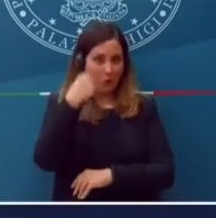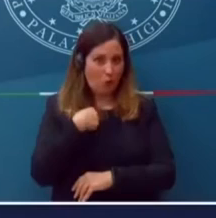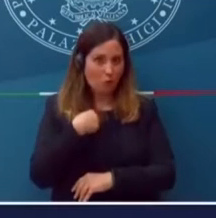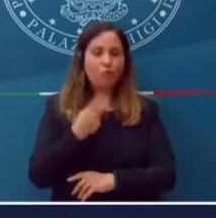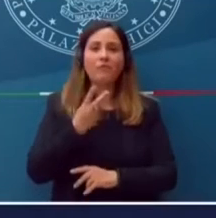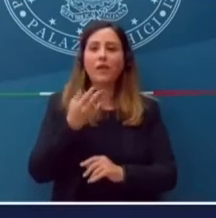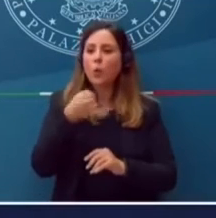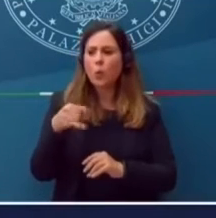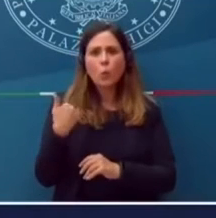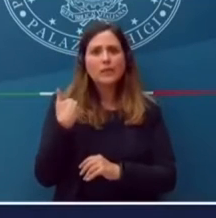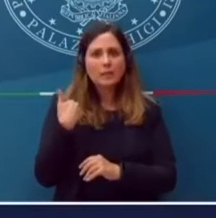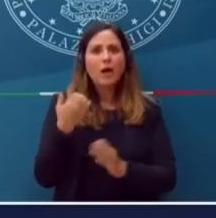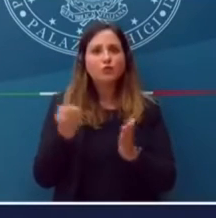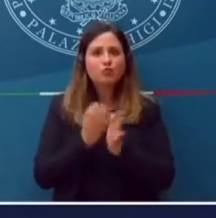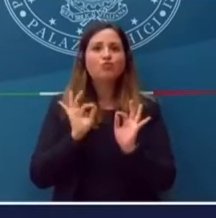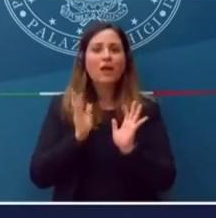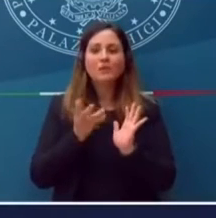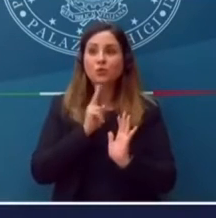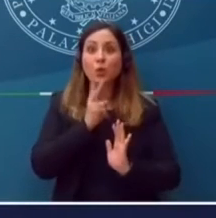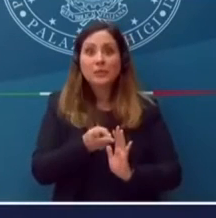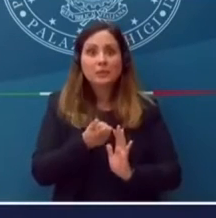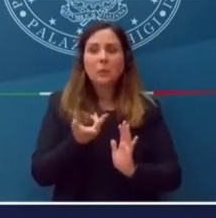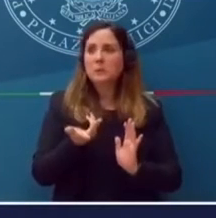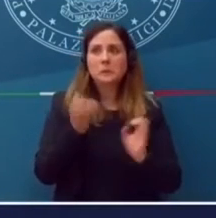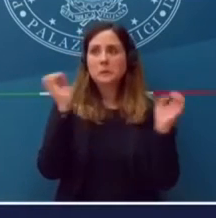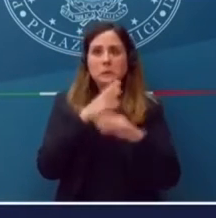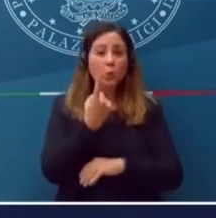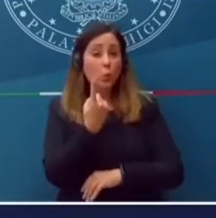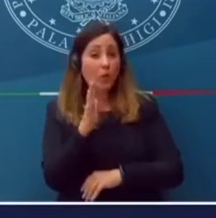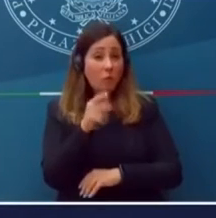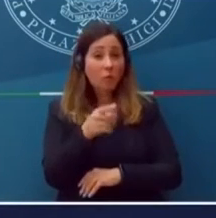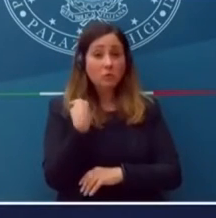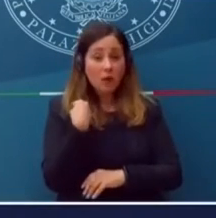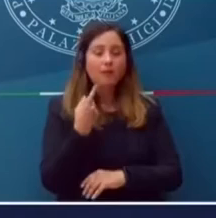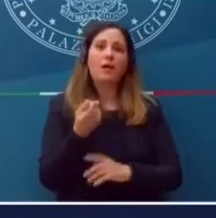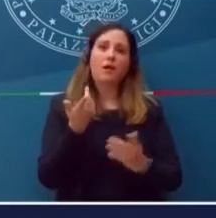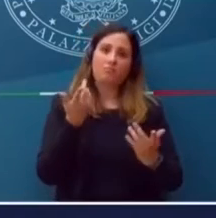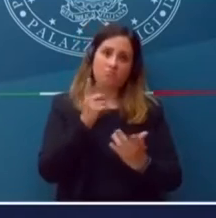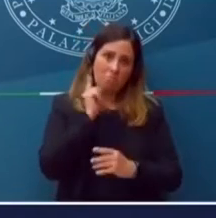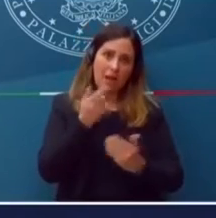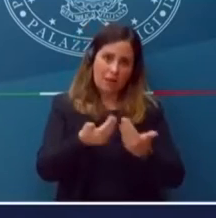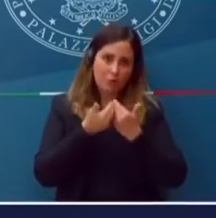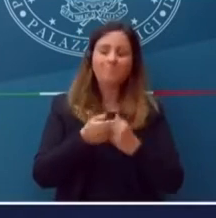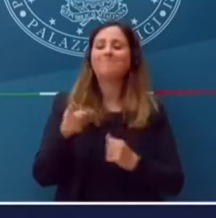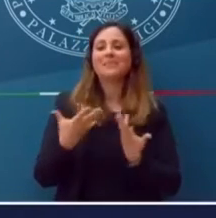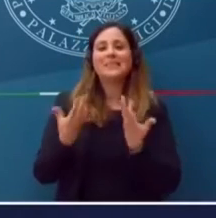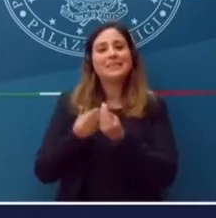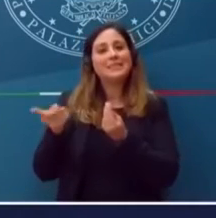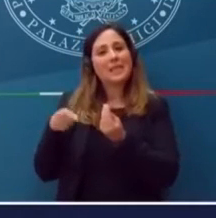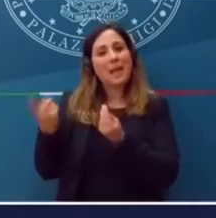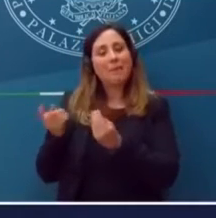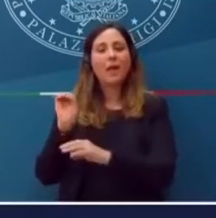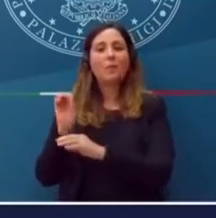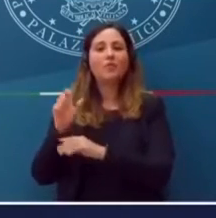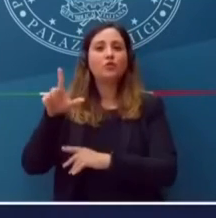volta è successo, mi sono dimenticato di rispondere a una domanda, mi pare, quindi... Con molto piacere, va bene. Grazie, sono qui col professor Locatelli, così